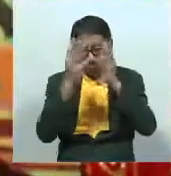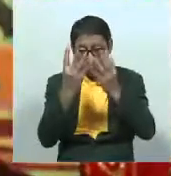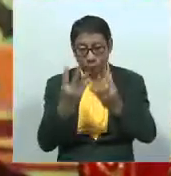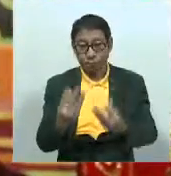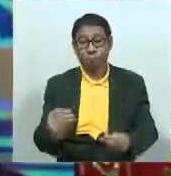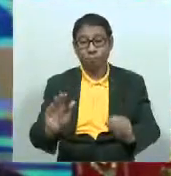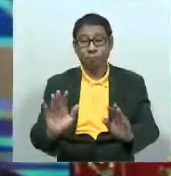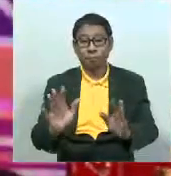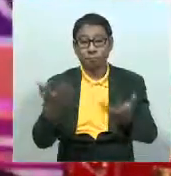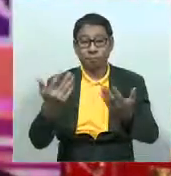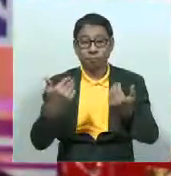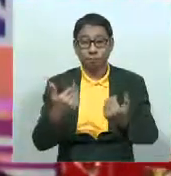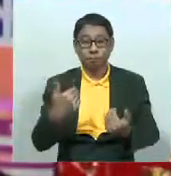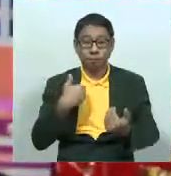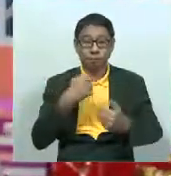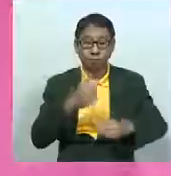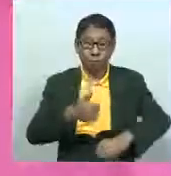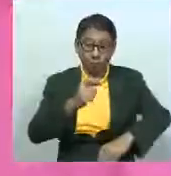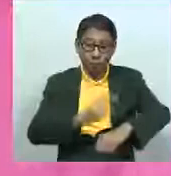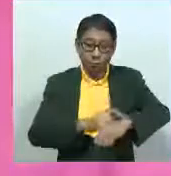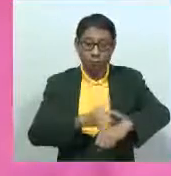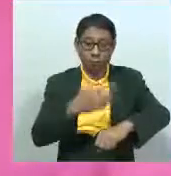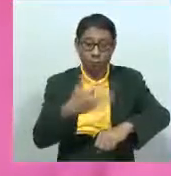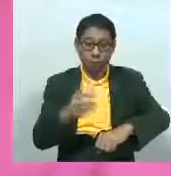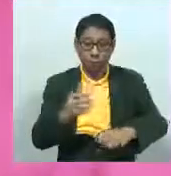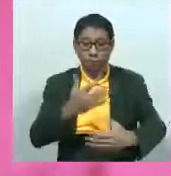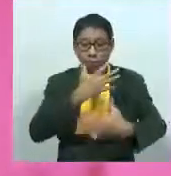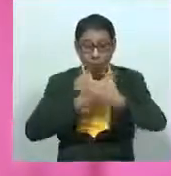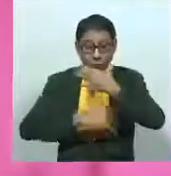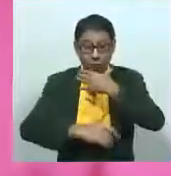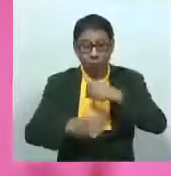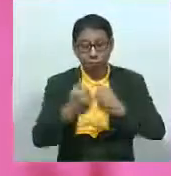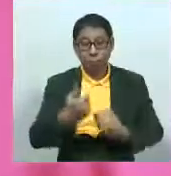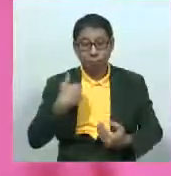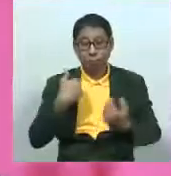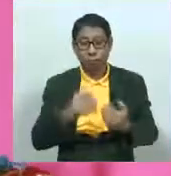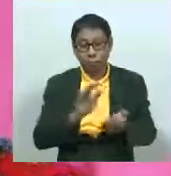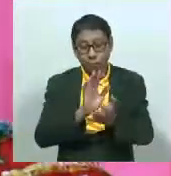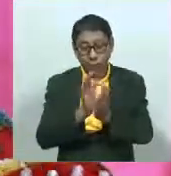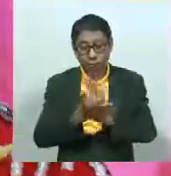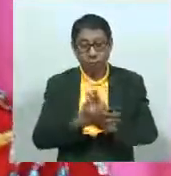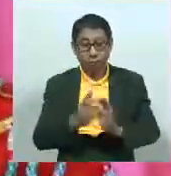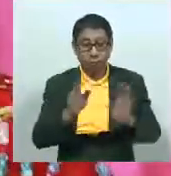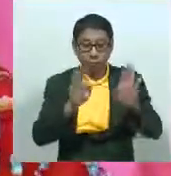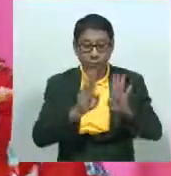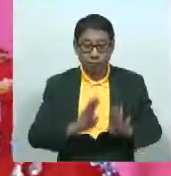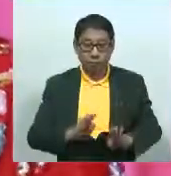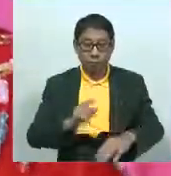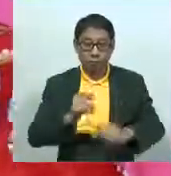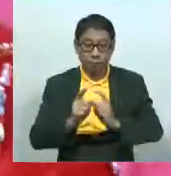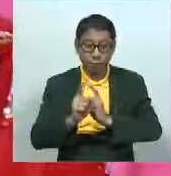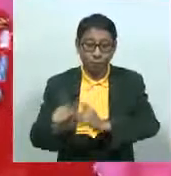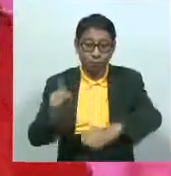ในขณะเดียวกันก็คงถึงเวลาแล้วครับที่คณะงิ้วเองก็ต้องมีการปรับเปลี่ยนรูปแบบไปตามการเวล